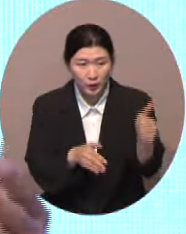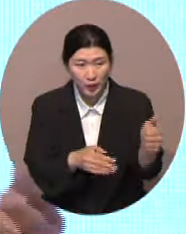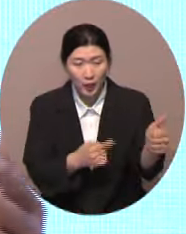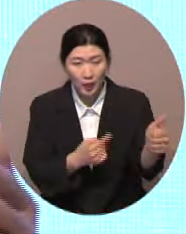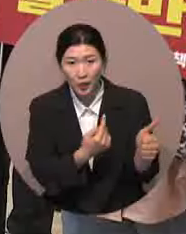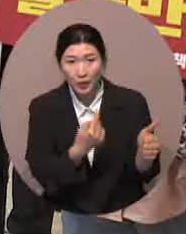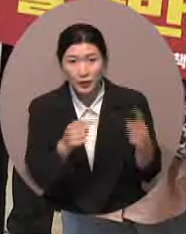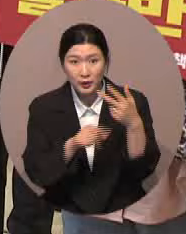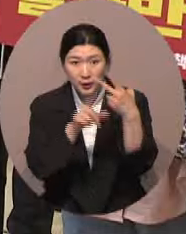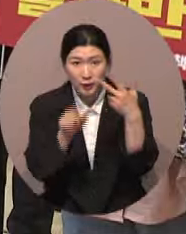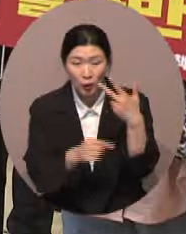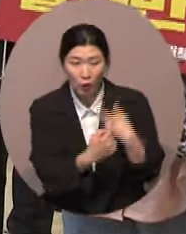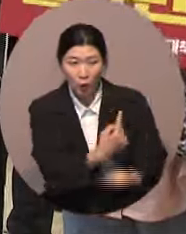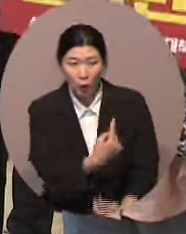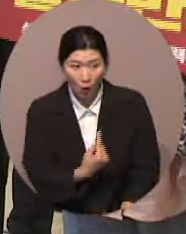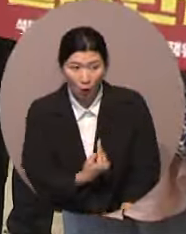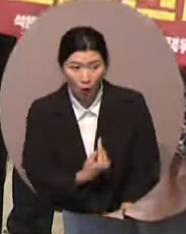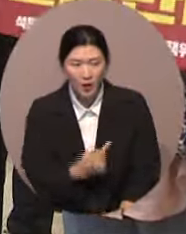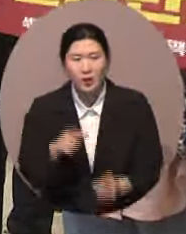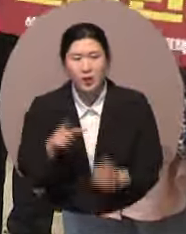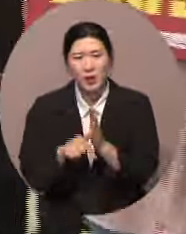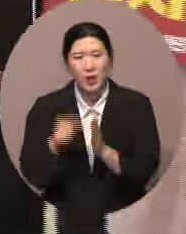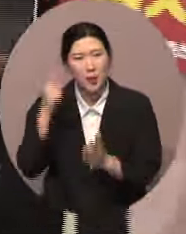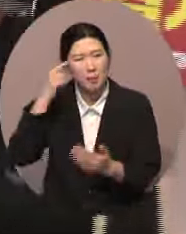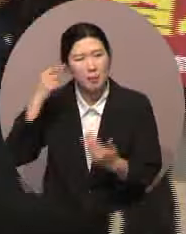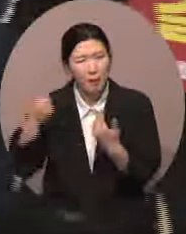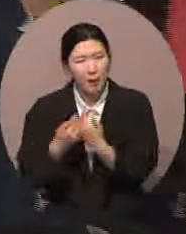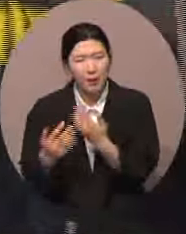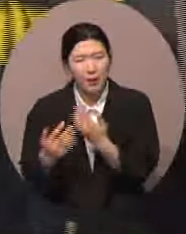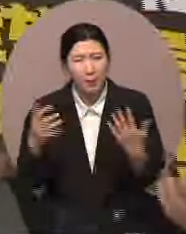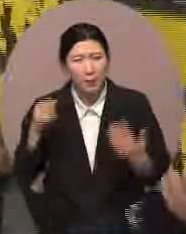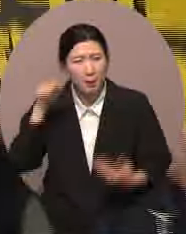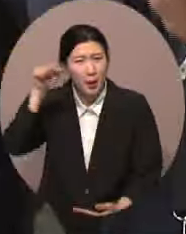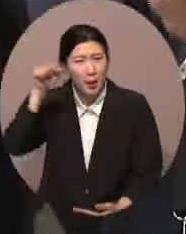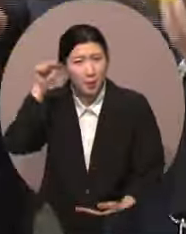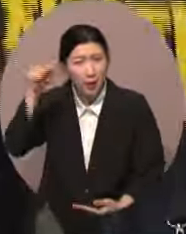맞춰 대규모 반대 집회를 예고해 당분간